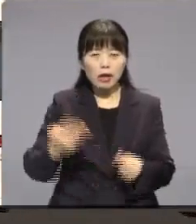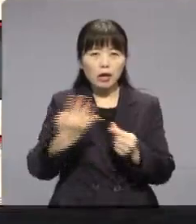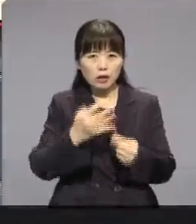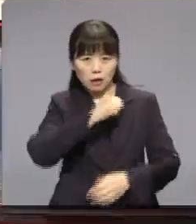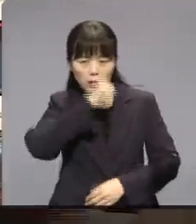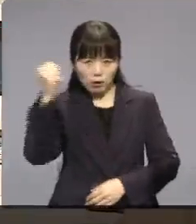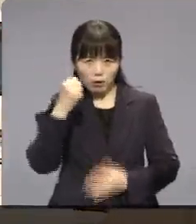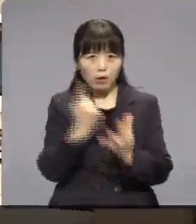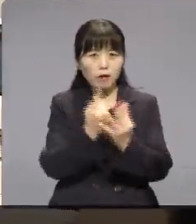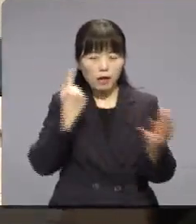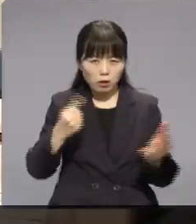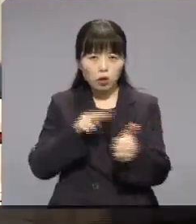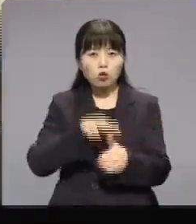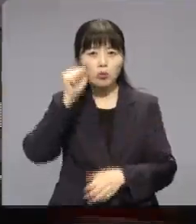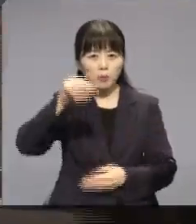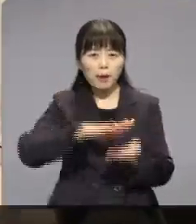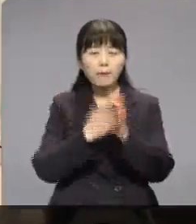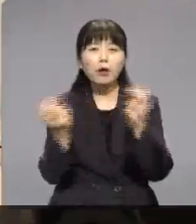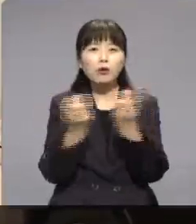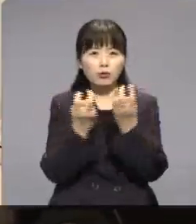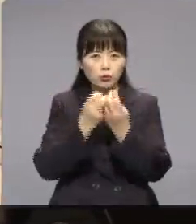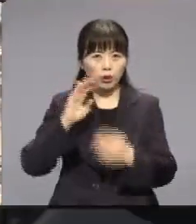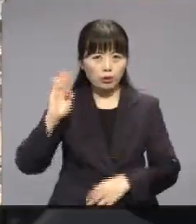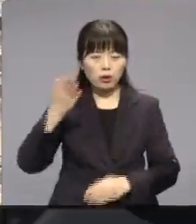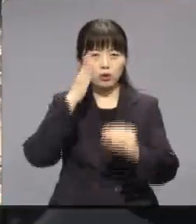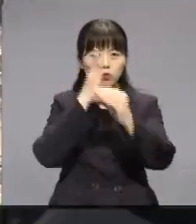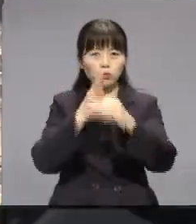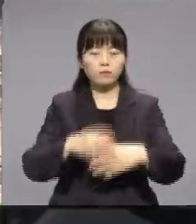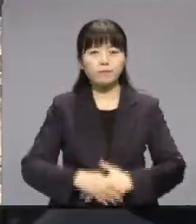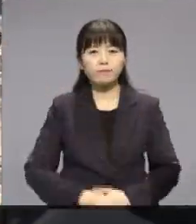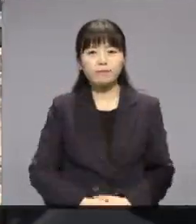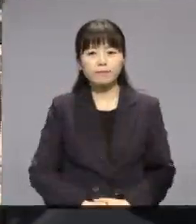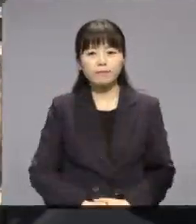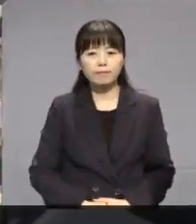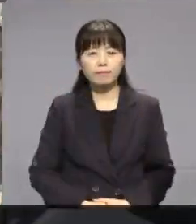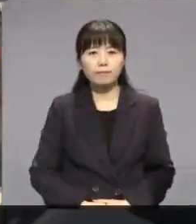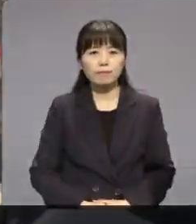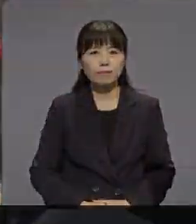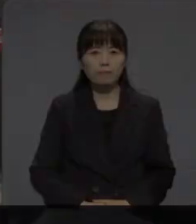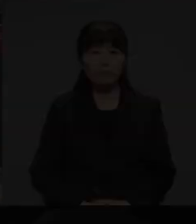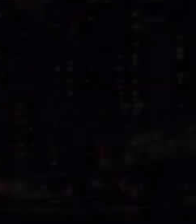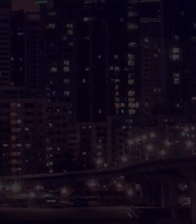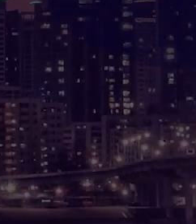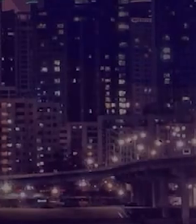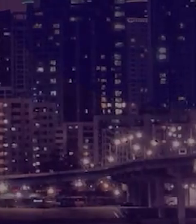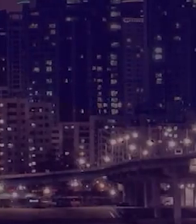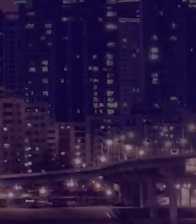의원의 탈당과 출마가 변수로 떠올랐습니다. OBS 뉴스 황정환입니다.